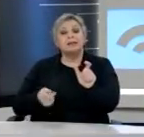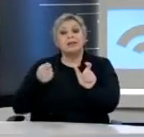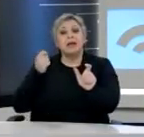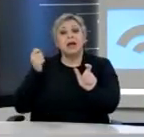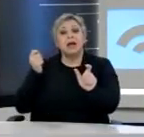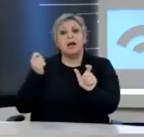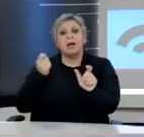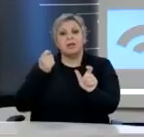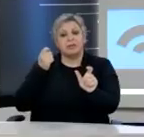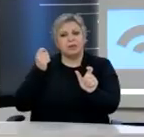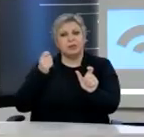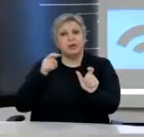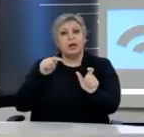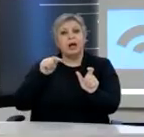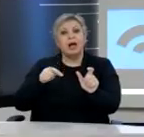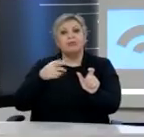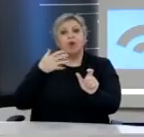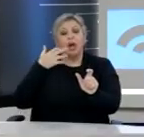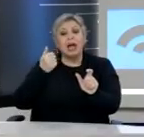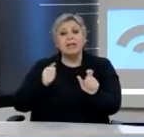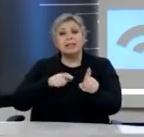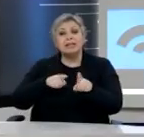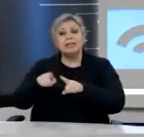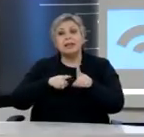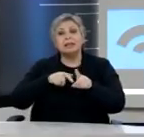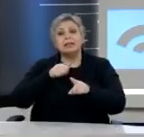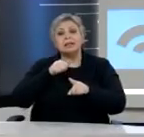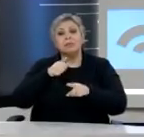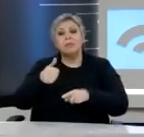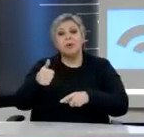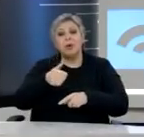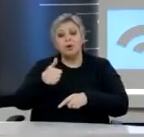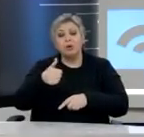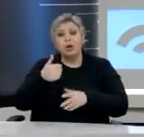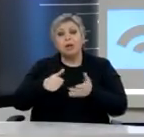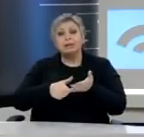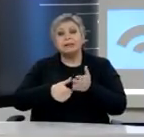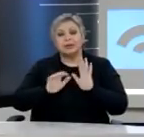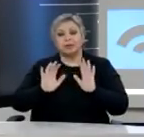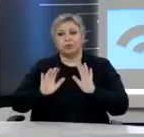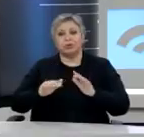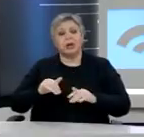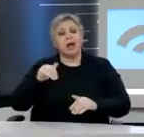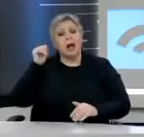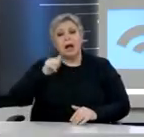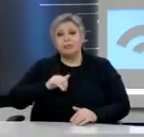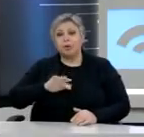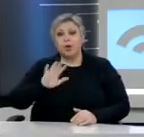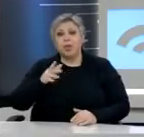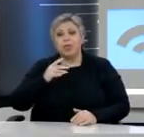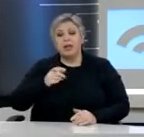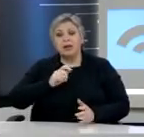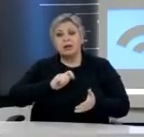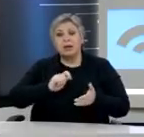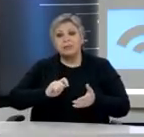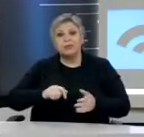συμφωνία, αναφέρεται αποκλειστικά στην ηθαγένεια και δεν καθορίζει ούτε προδικάζει το